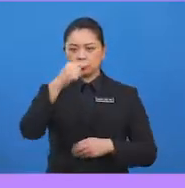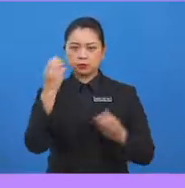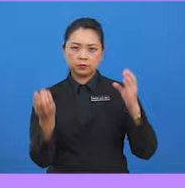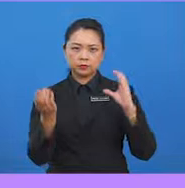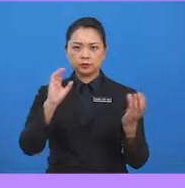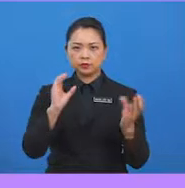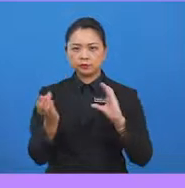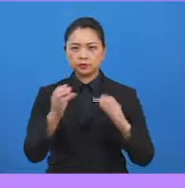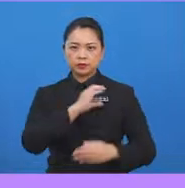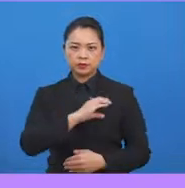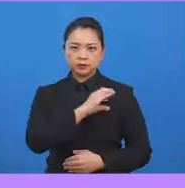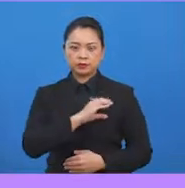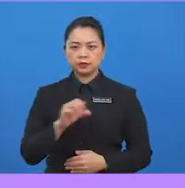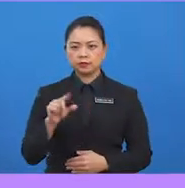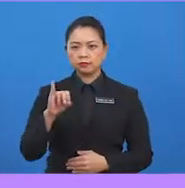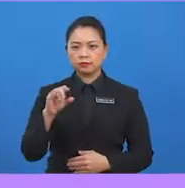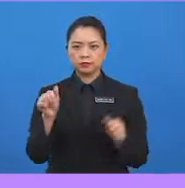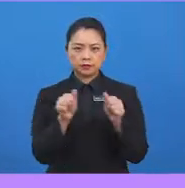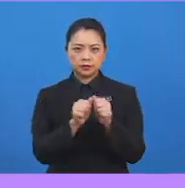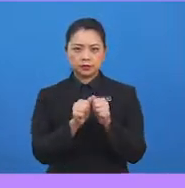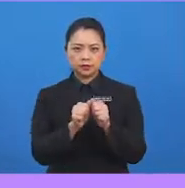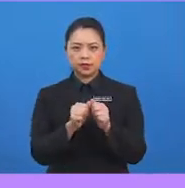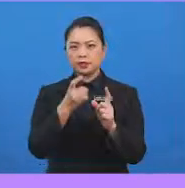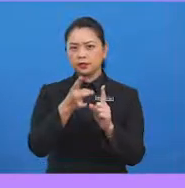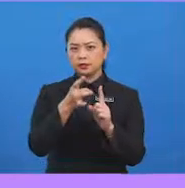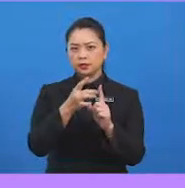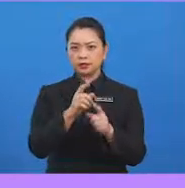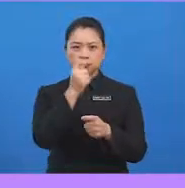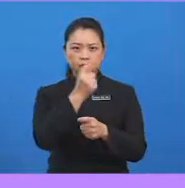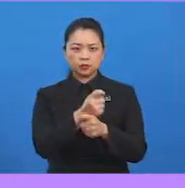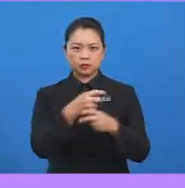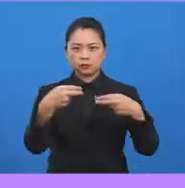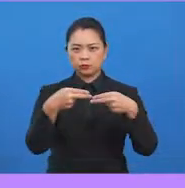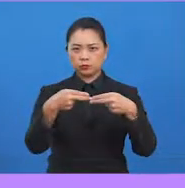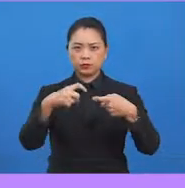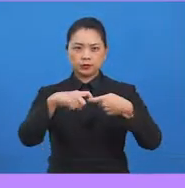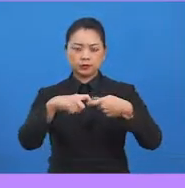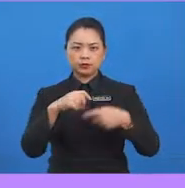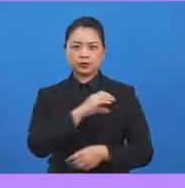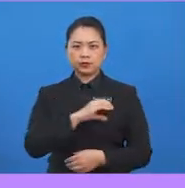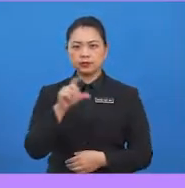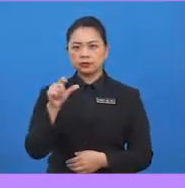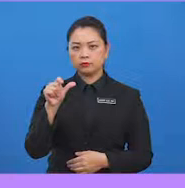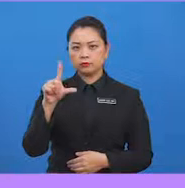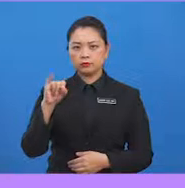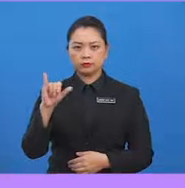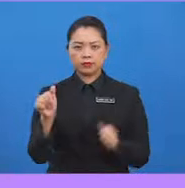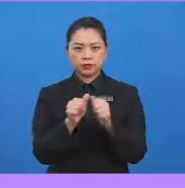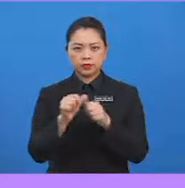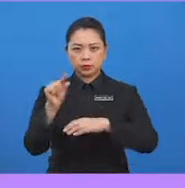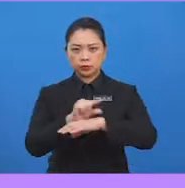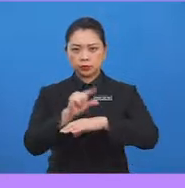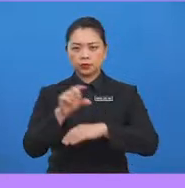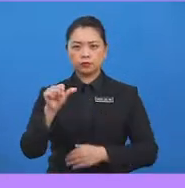membanding ciri alloy dengan logam tulennya, menghubungkait ciri alloy dengan kegunaan alloy